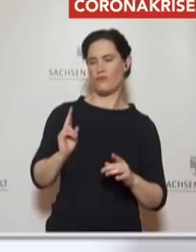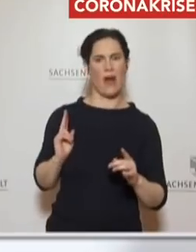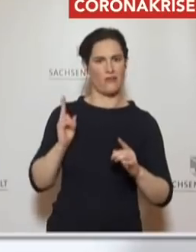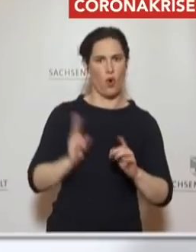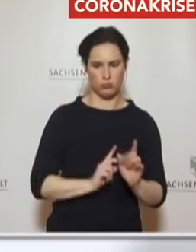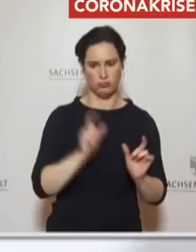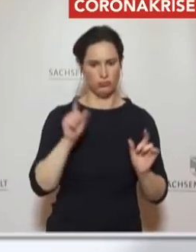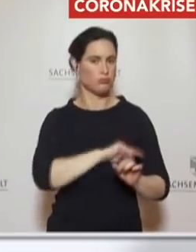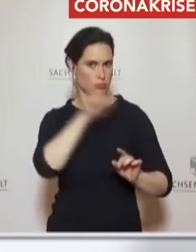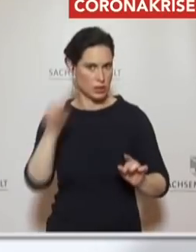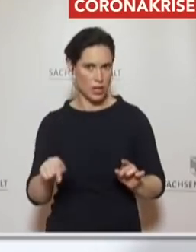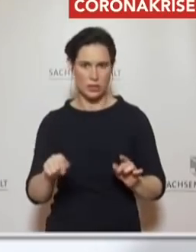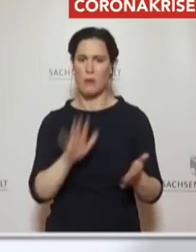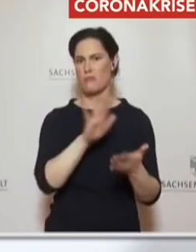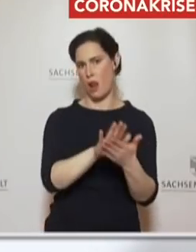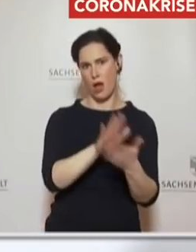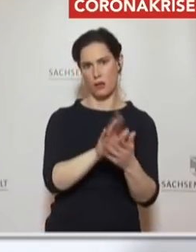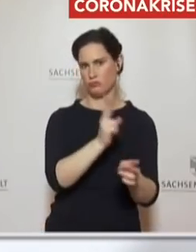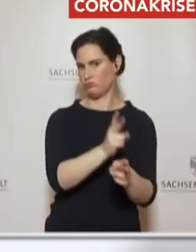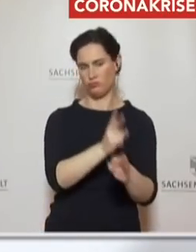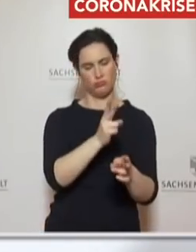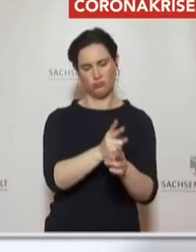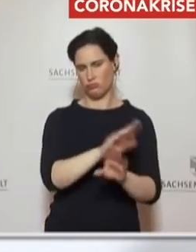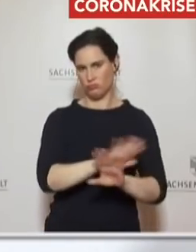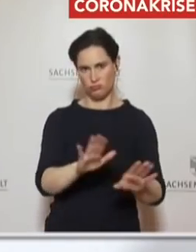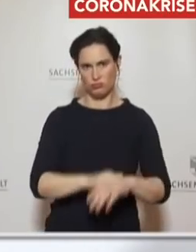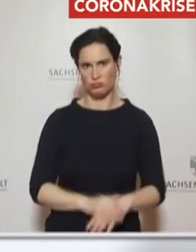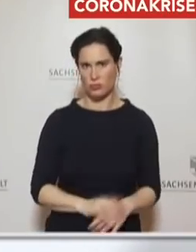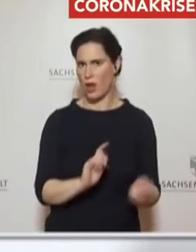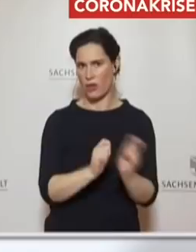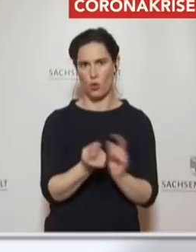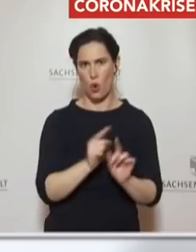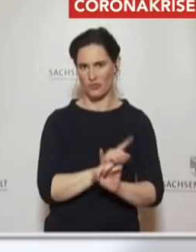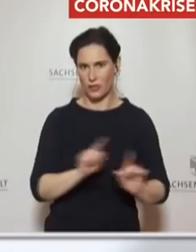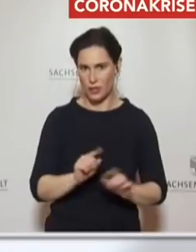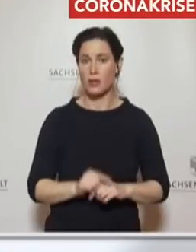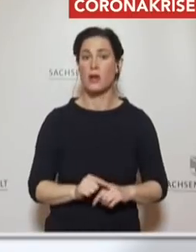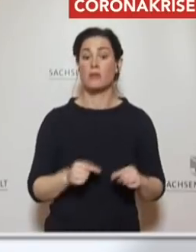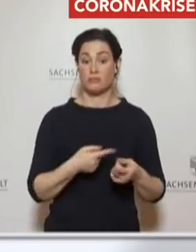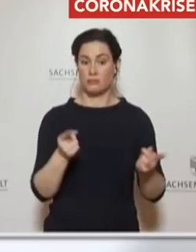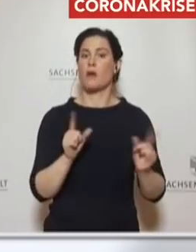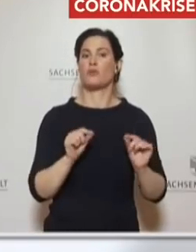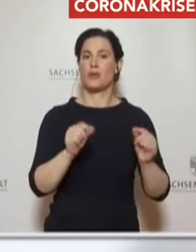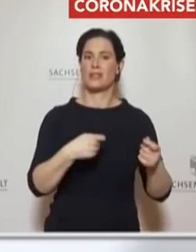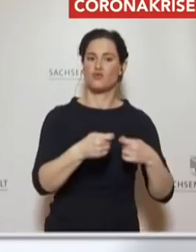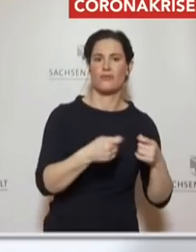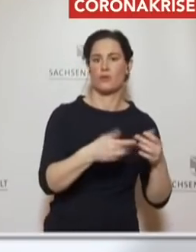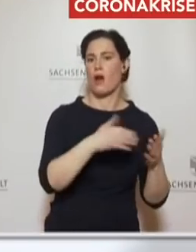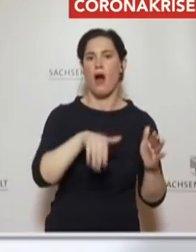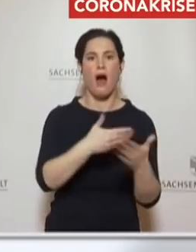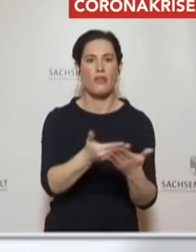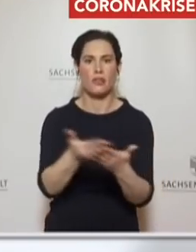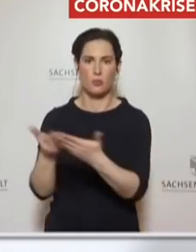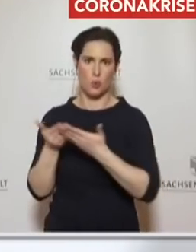allen Dingen praktiziert haben, ebenfalls nichts ändern. Es wird also sowohl vom Spektrum der Angebote als